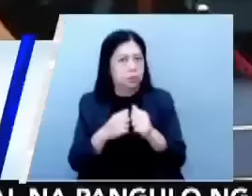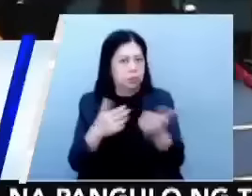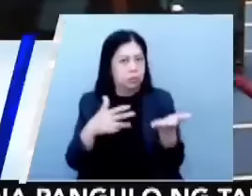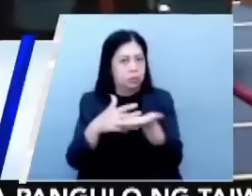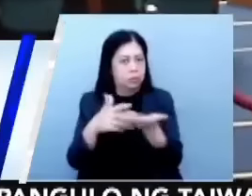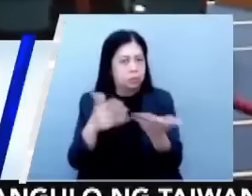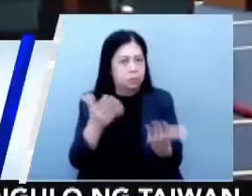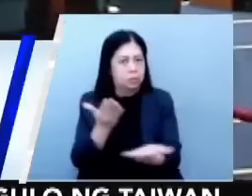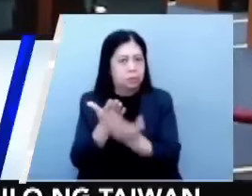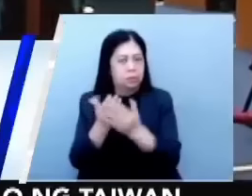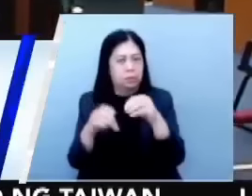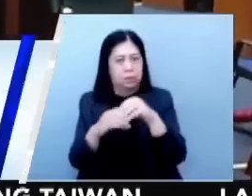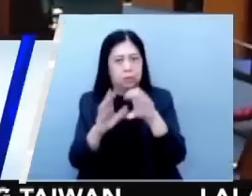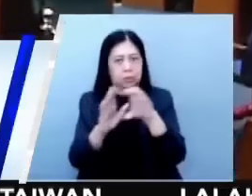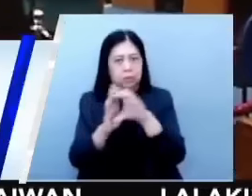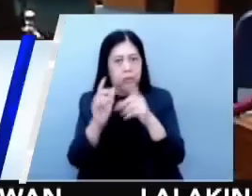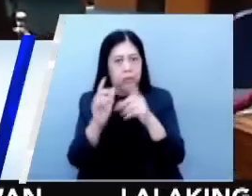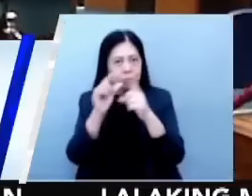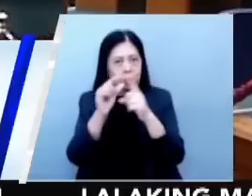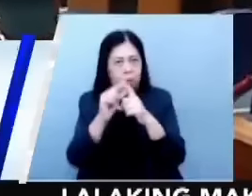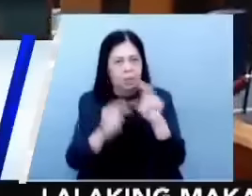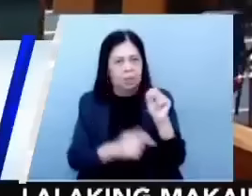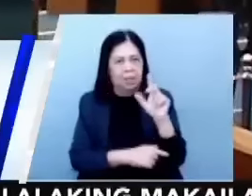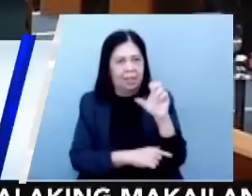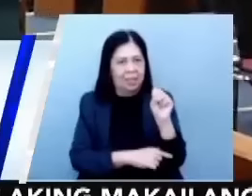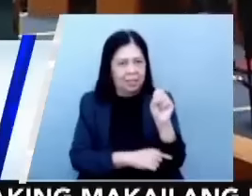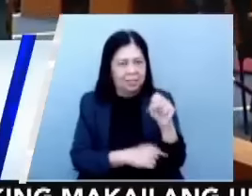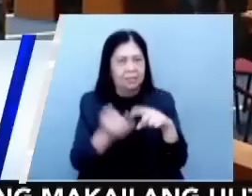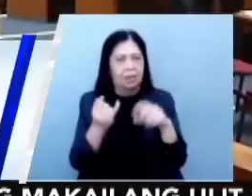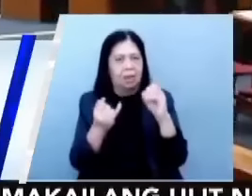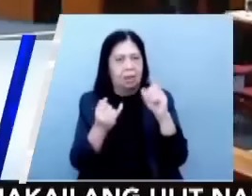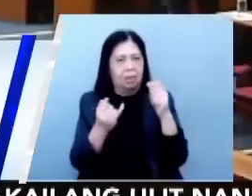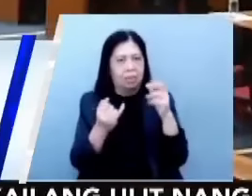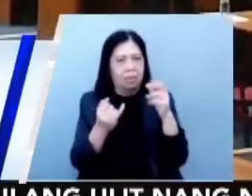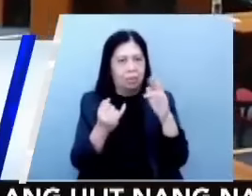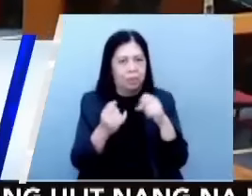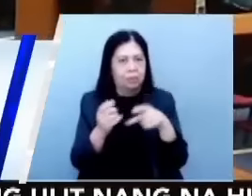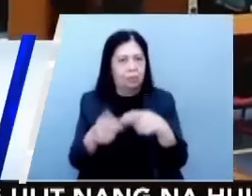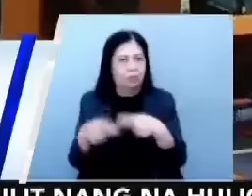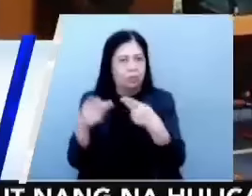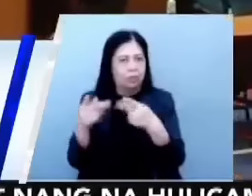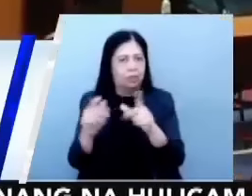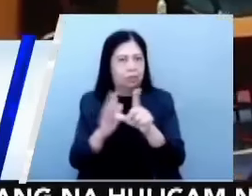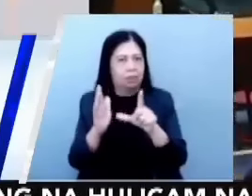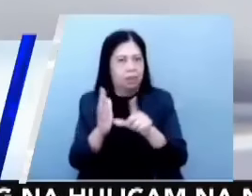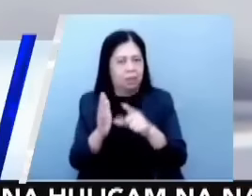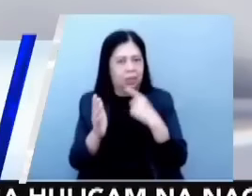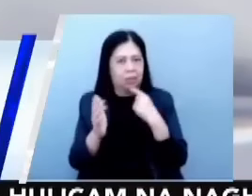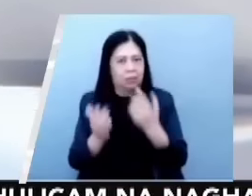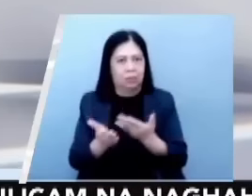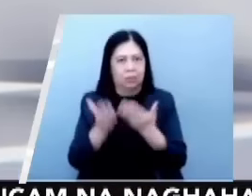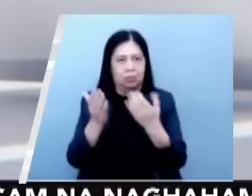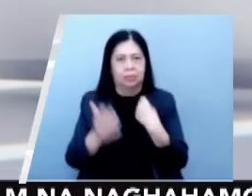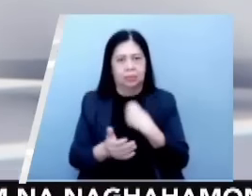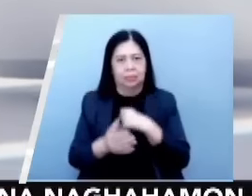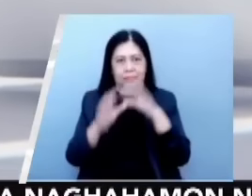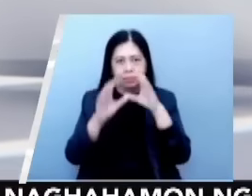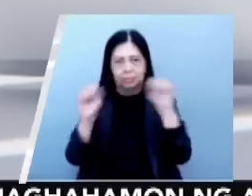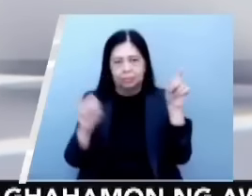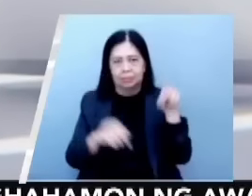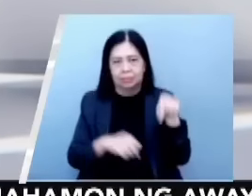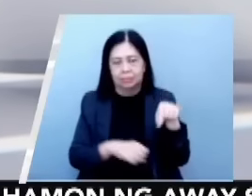mga katagang unless otherwise provided by law, gaya ng balak sa resolusyong inihain ng Senate President. It's a very